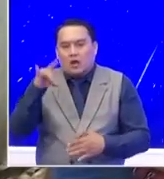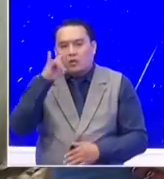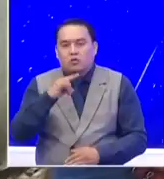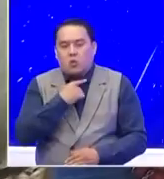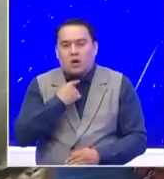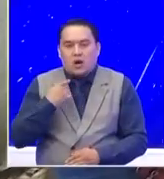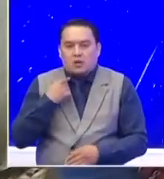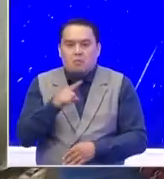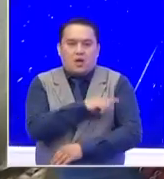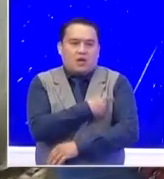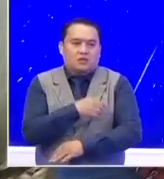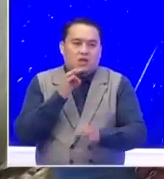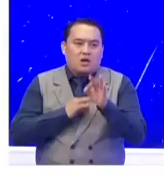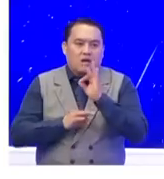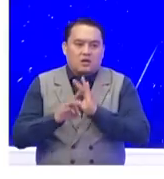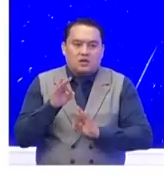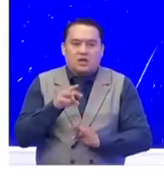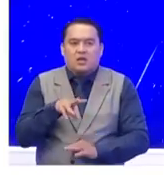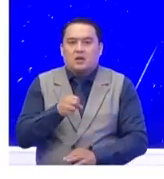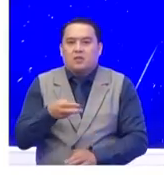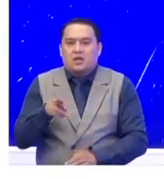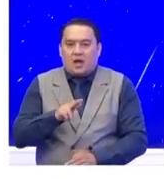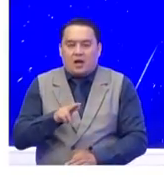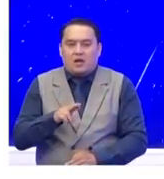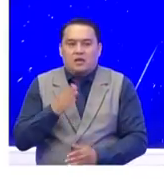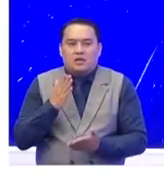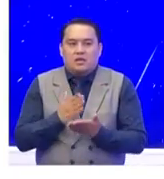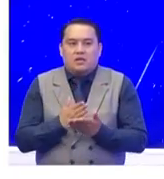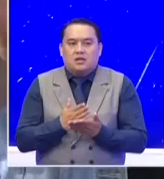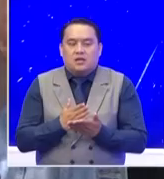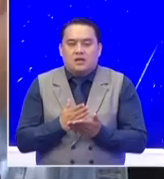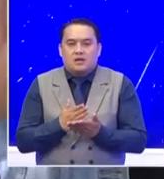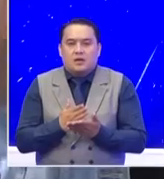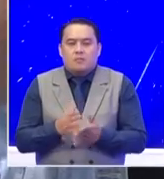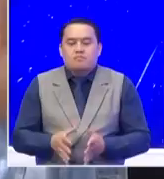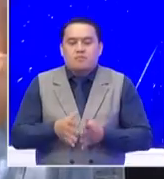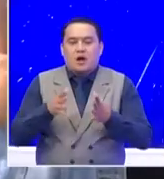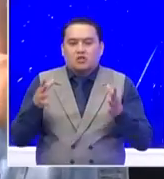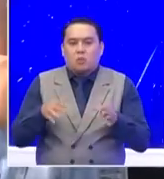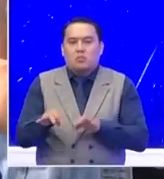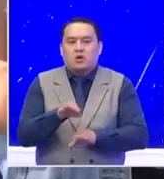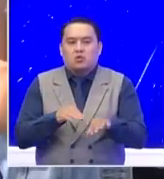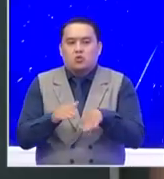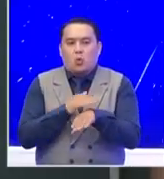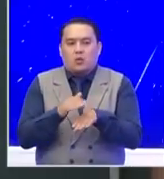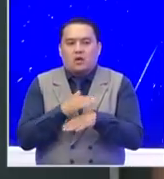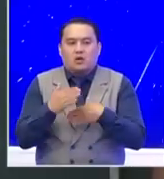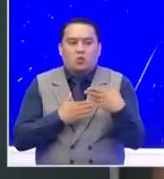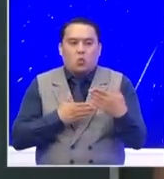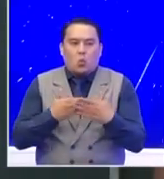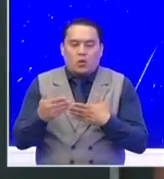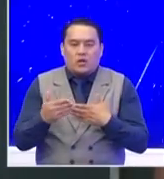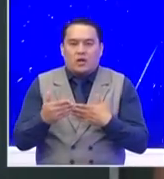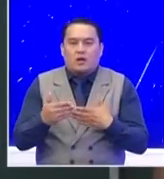Талдыкургана помогли с медикаментами девочке с лейкемией. Сейчас у Камилы ремиссия. Одним из масштабных является проект «Добрые руки», в рамках